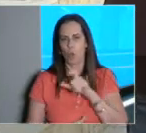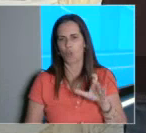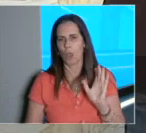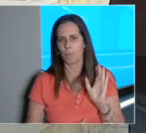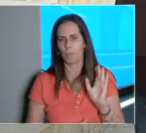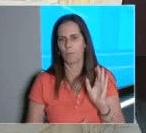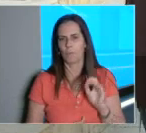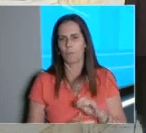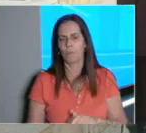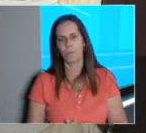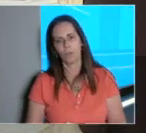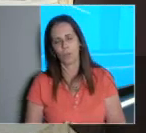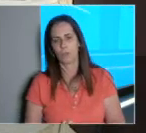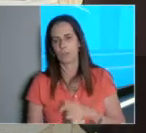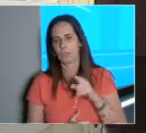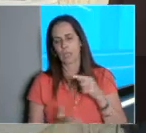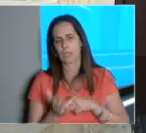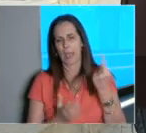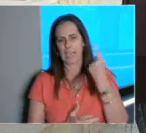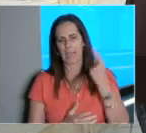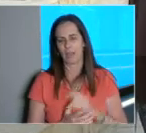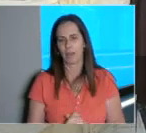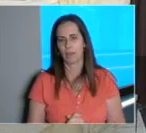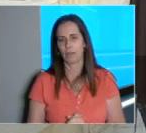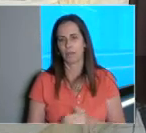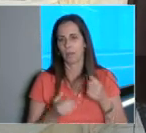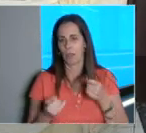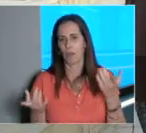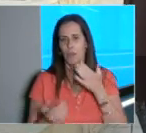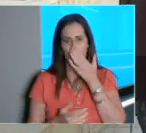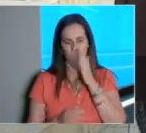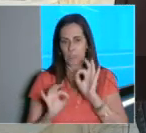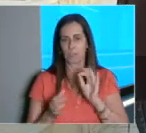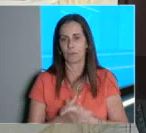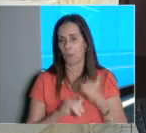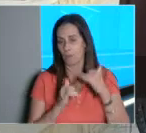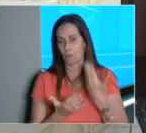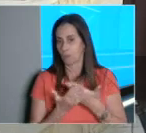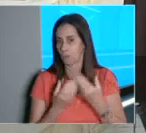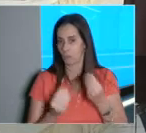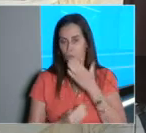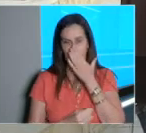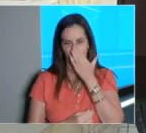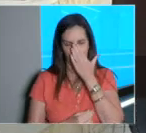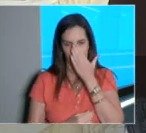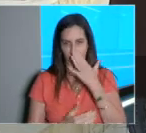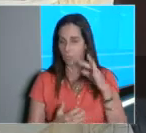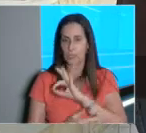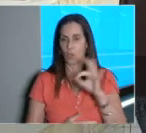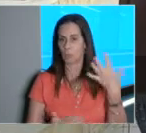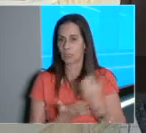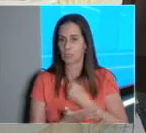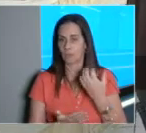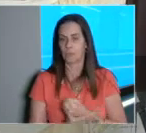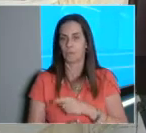בהן. הבנתי. טוב. אז זאת הסיבה היחידה. ככה הוא... על פניו מביא תוצאות לא רעות. מצוינות. כן, פורח פה,